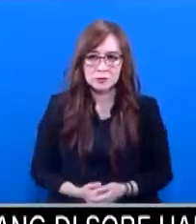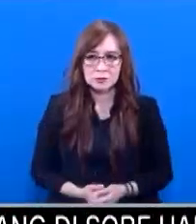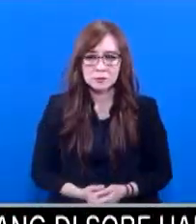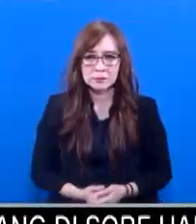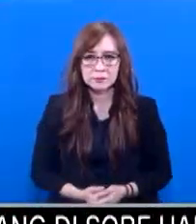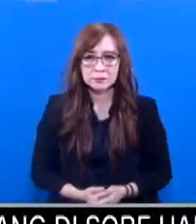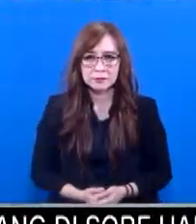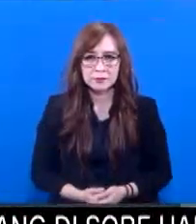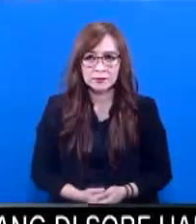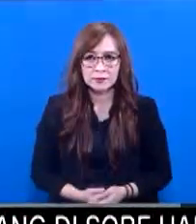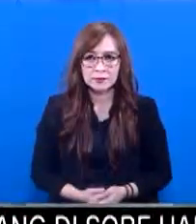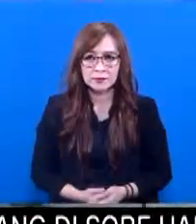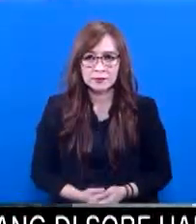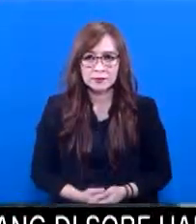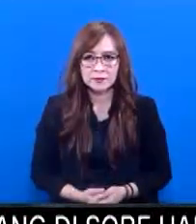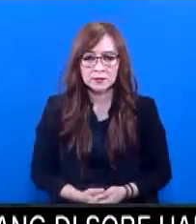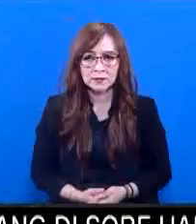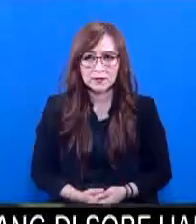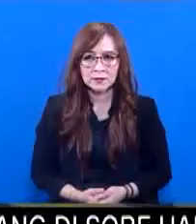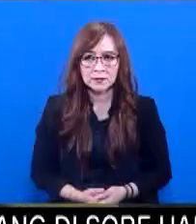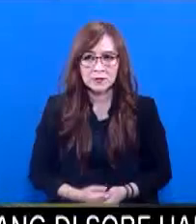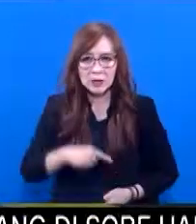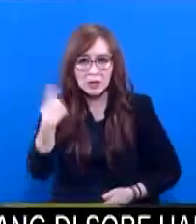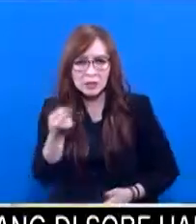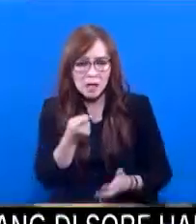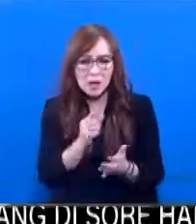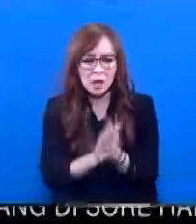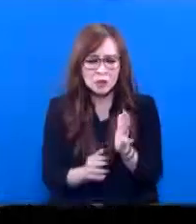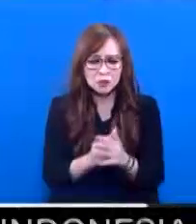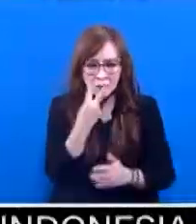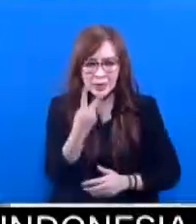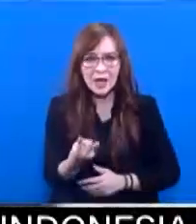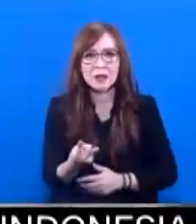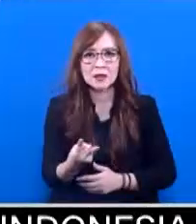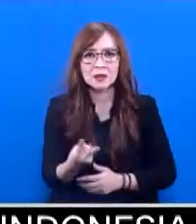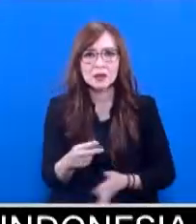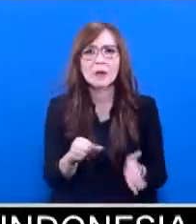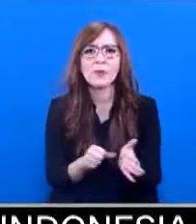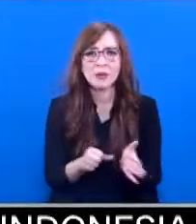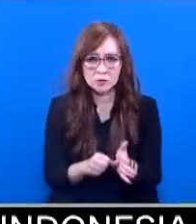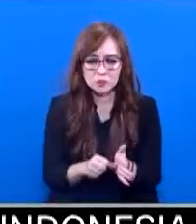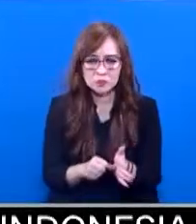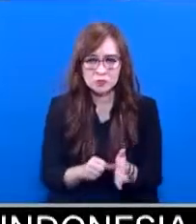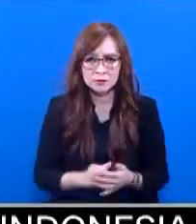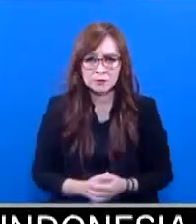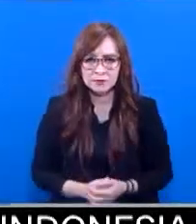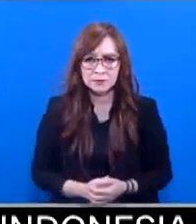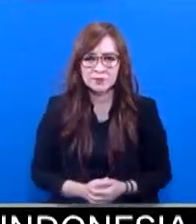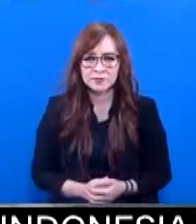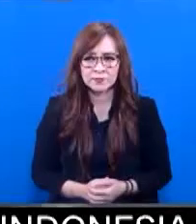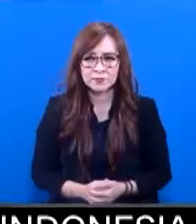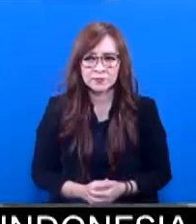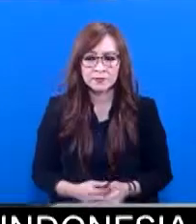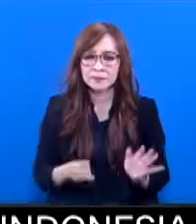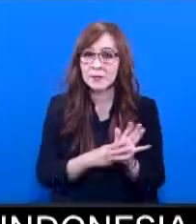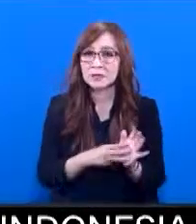kita naik ke jalan, bantuin pinggirkan sama ngularin sopir. Kasus